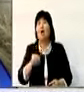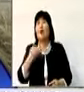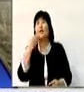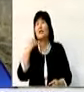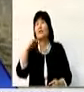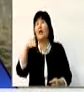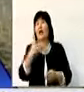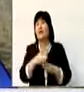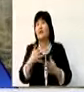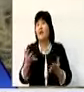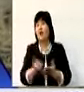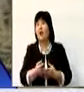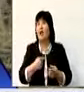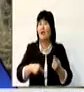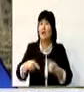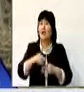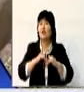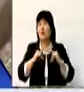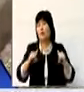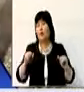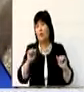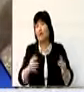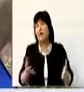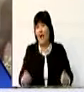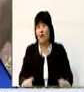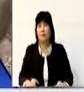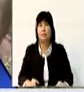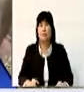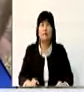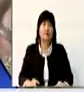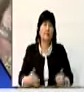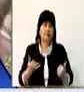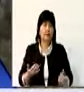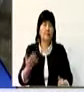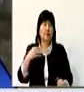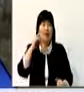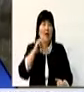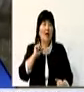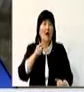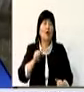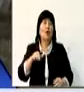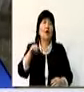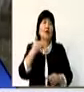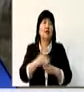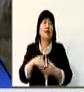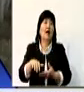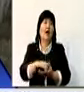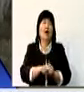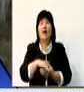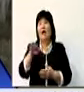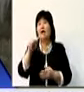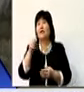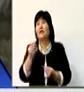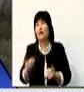жеңілдетілген несиеге қол жеткізіп, кәсібін одан әрі кеңейтуге мүмкіндік алды. Осы былтыр Қазагро несие кредит корпорация арқылы кредит алып,